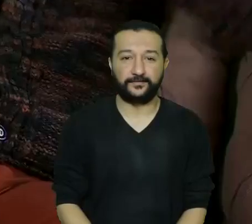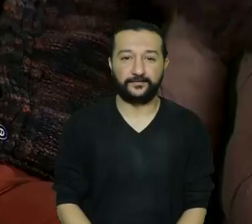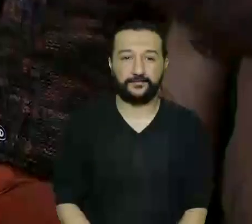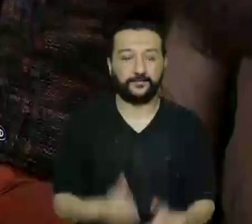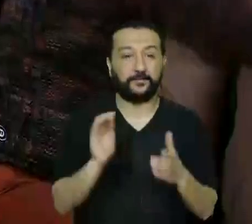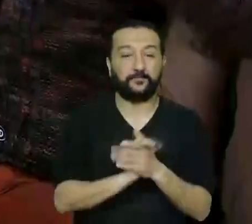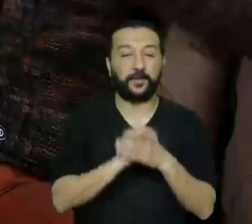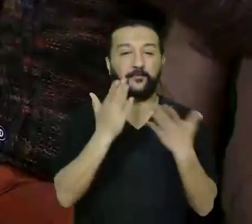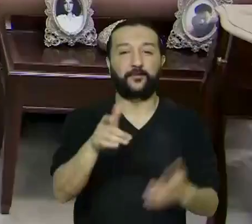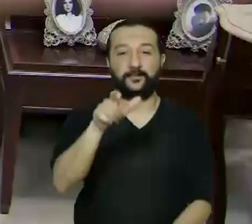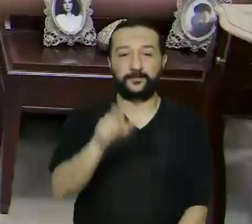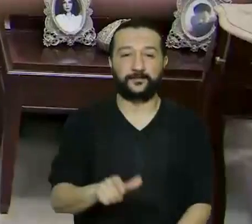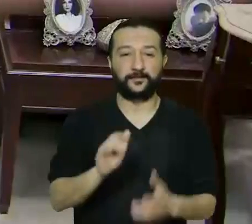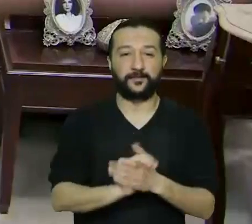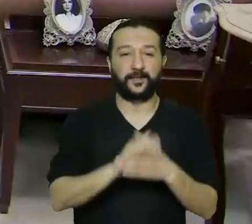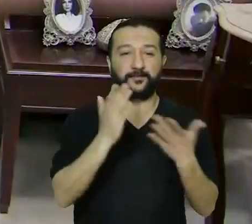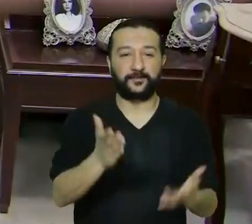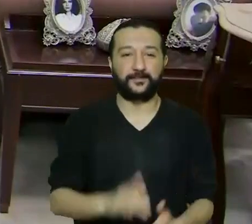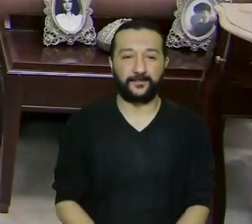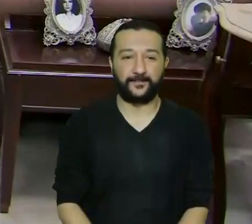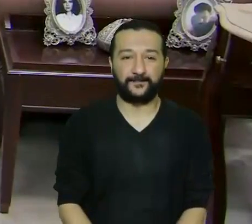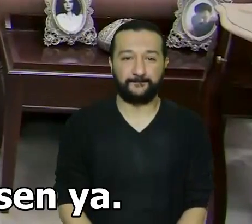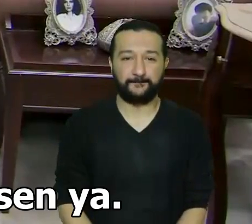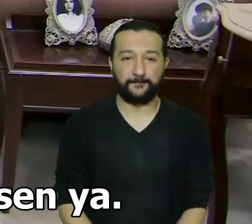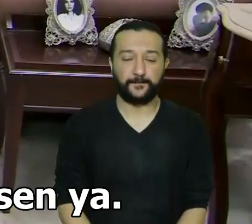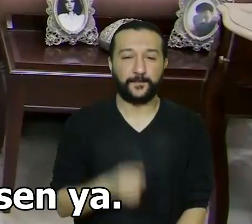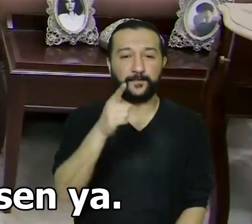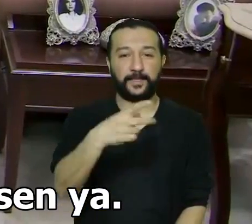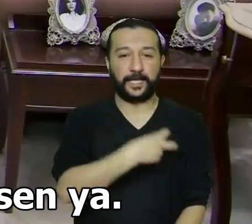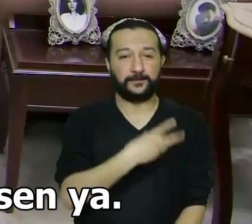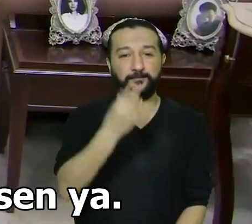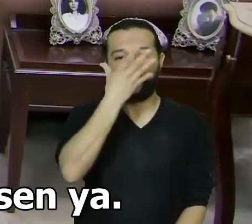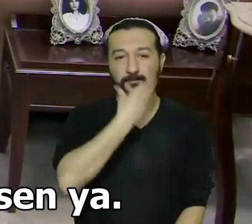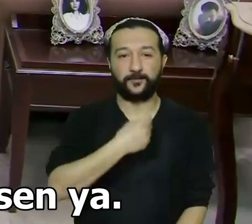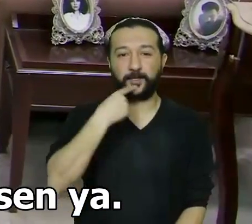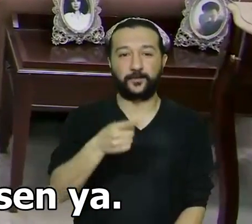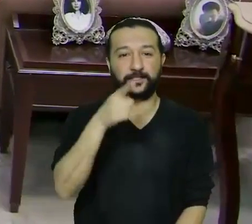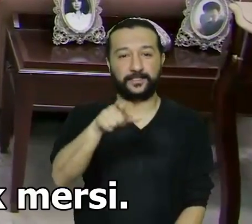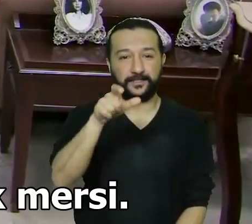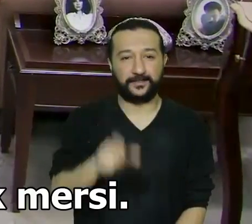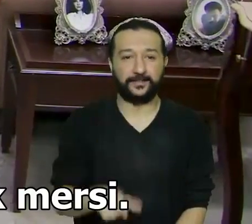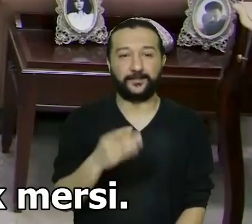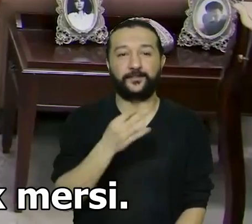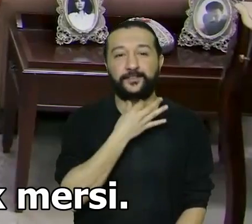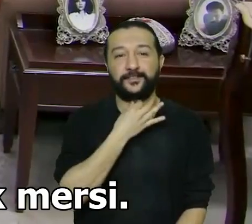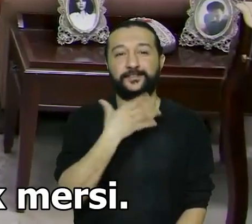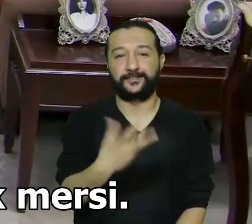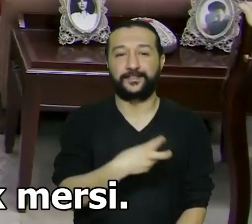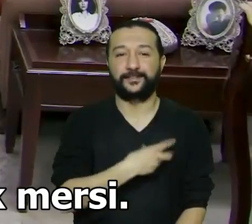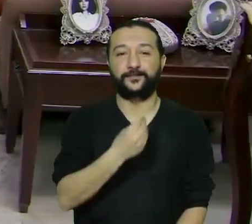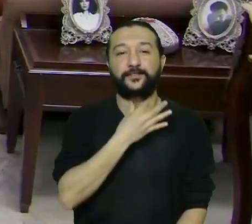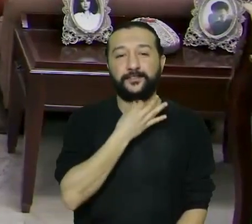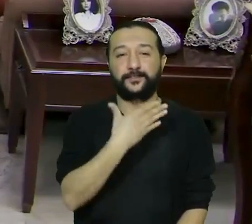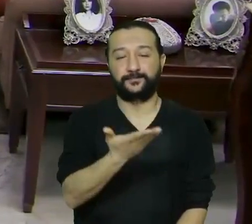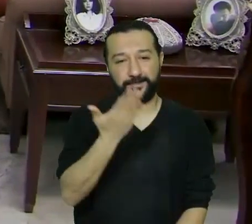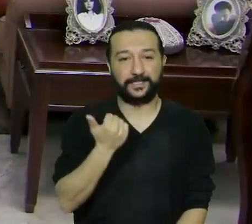olur. Bravo. Rüyam eğilip selamladı. Ya aşkım ne kadar güzel söyledin sen ya. Çok teşekkür ederim aşkım, çok